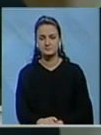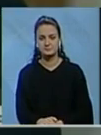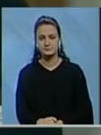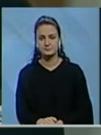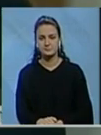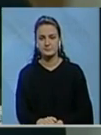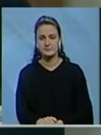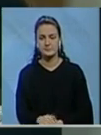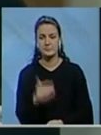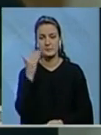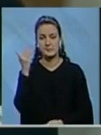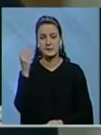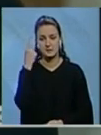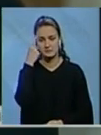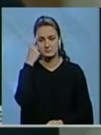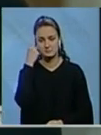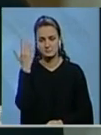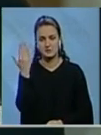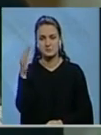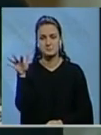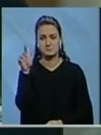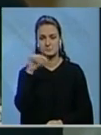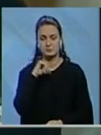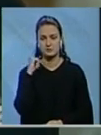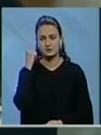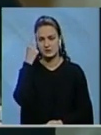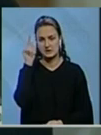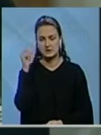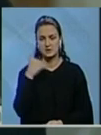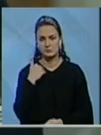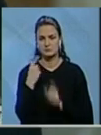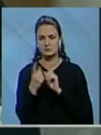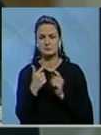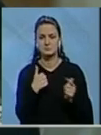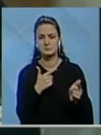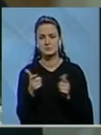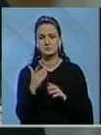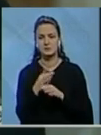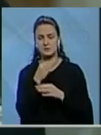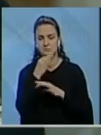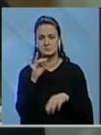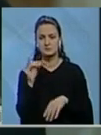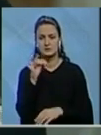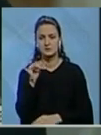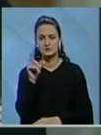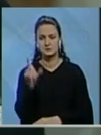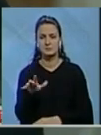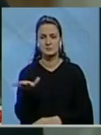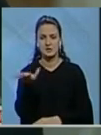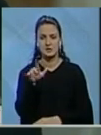მათი მხრიდან იყო ეს ინიციატივა, მათი მხრიდან არის ეს ინიციატივა, რა თქმა უნდა, შეხვედრის მემზადვა, რომ შეხვდა ნებისმიერ დაინტერესებულ